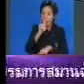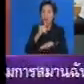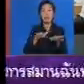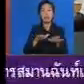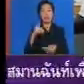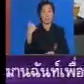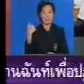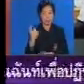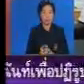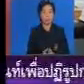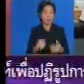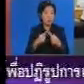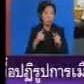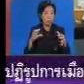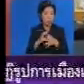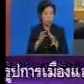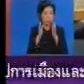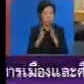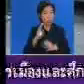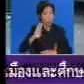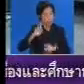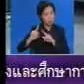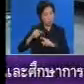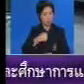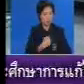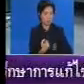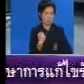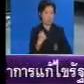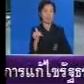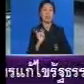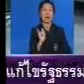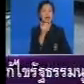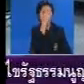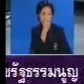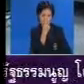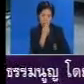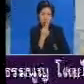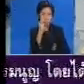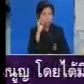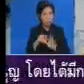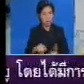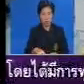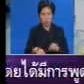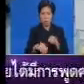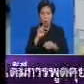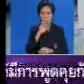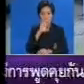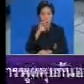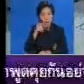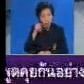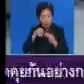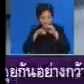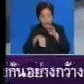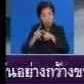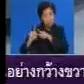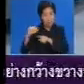ครับแต่ภาวะความเชื่อมั่นของผู้ประกอบการนั้นยังไม่แข็งแกร่งมากนะครับเนื่องจากอยู่ในระดับที่ต่ำกว่า 100จุดเนี่ยนะครับขณะที่